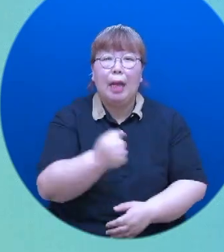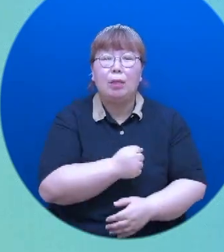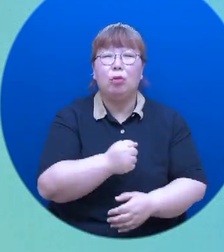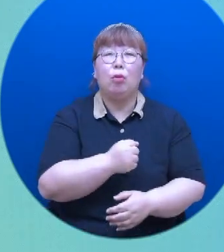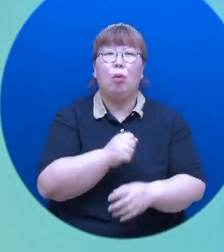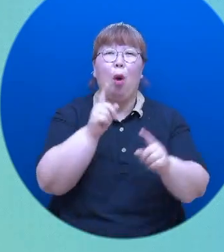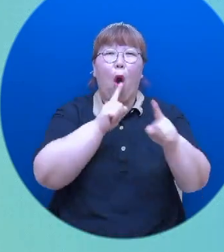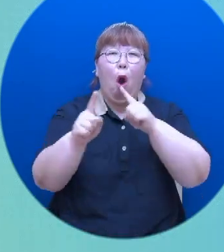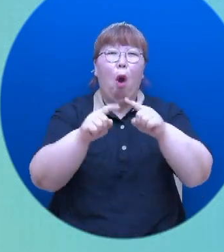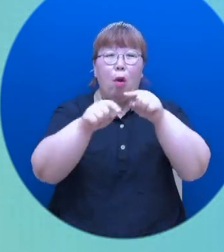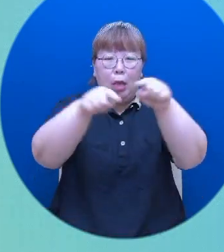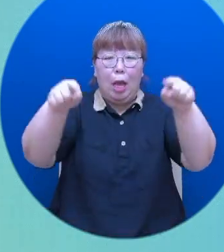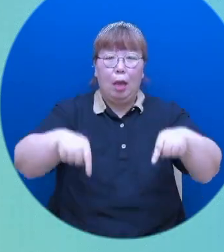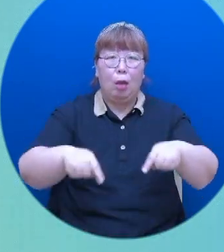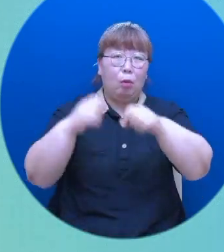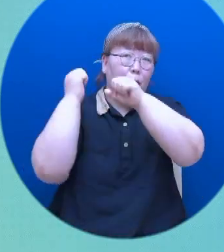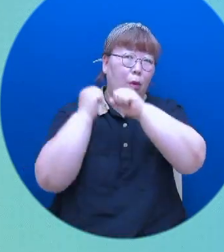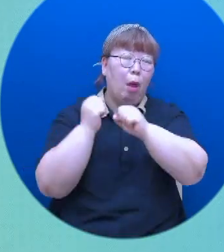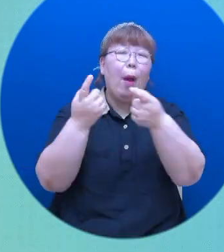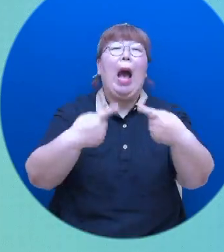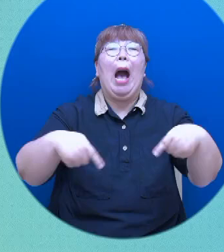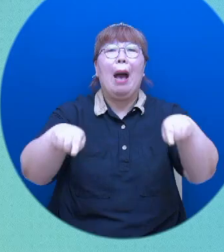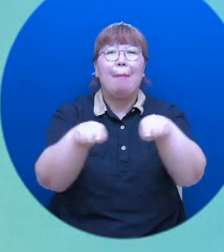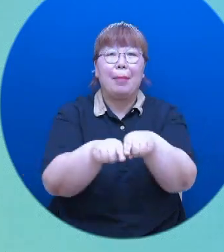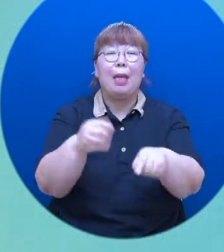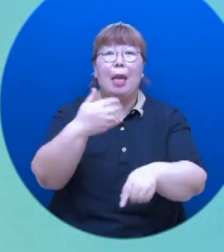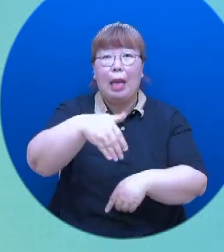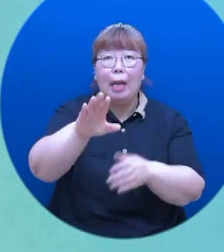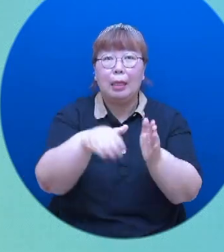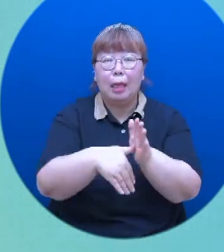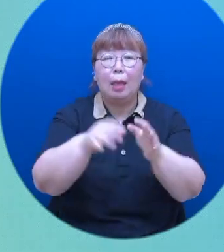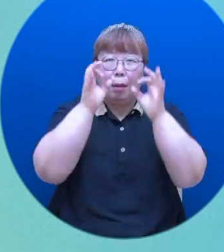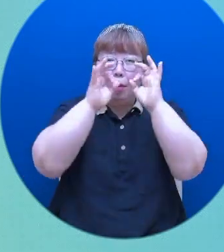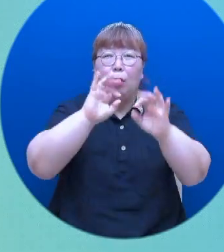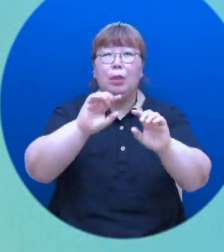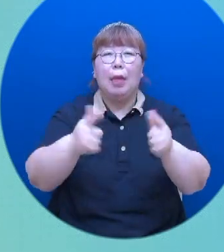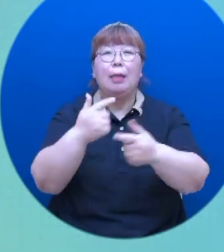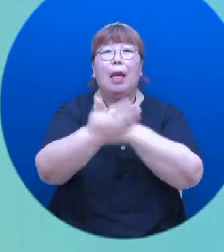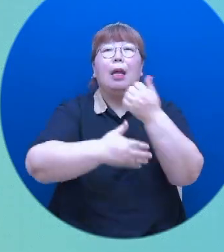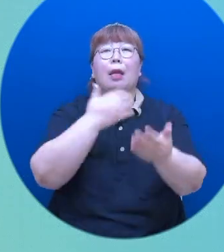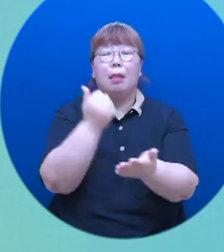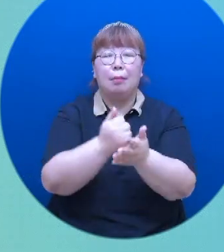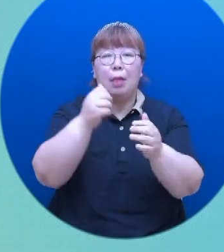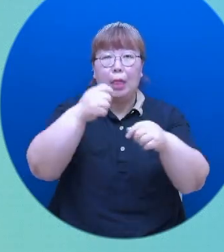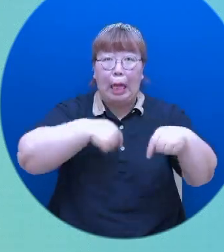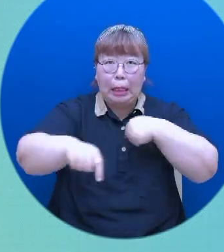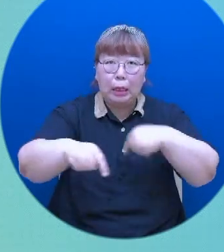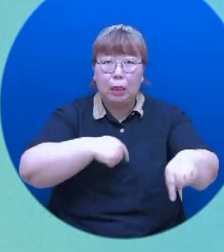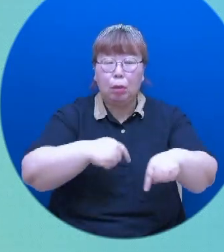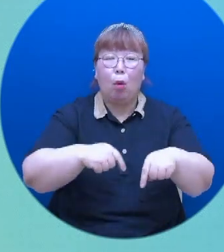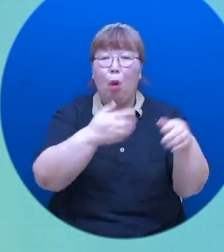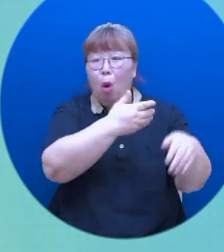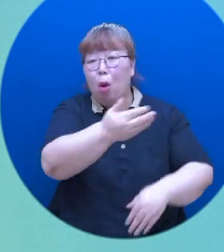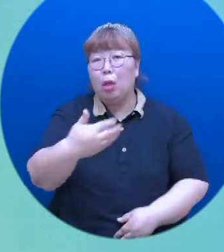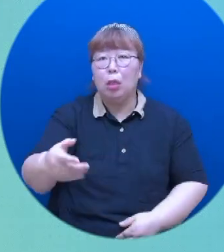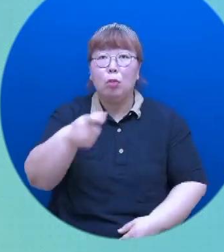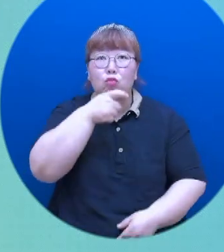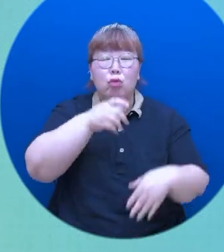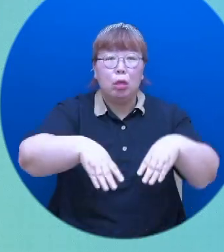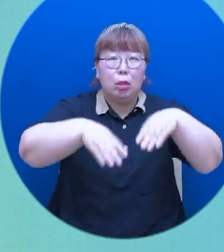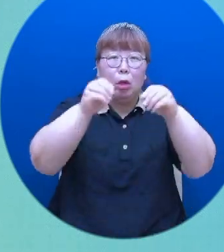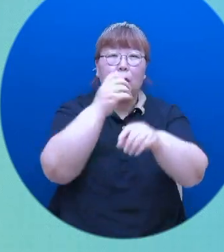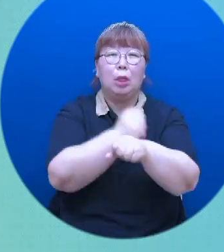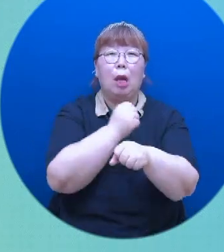언약궤와 함께 가게 될 때 보이지 않는 하나님이 역사하여 흐르던 문을 정지시키고 그들로 약속의